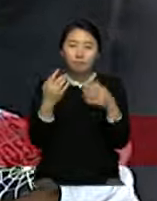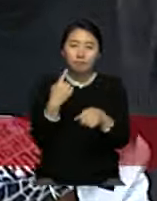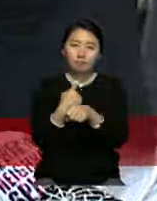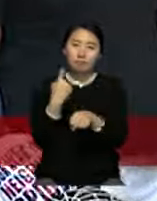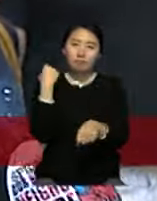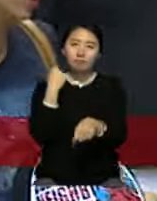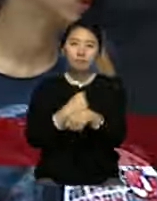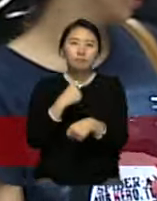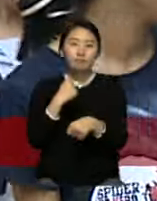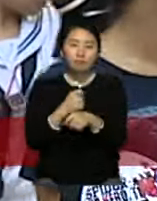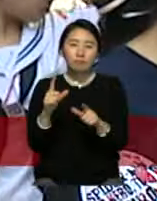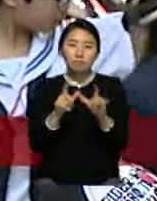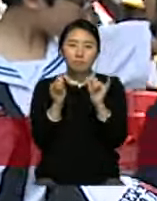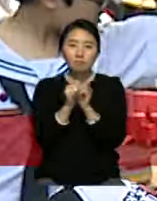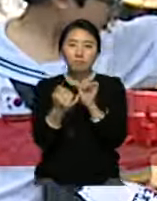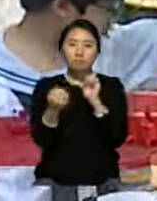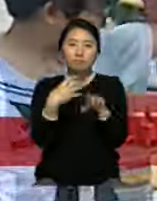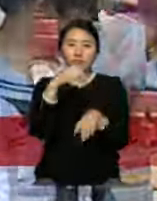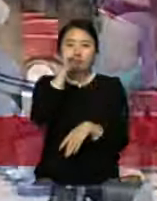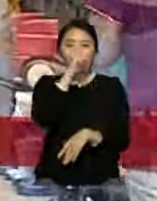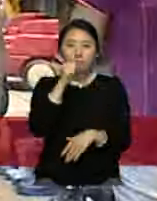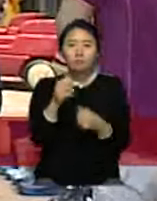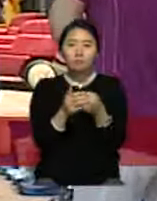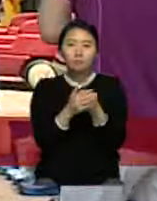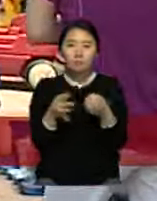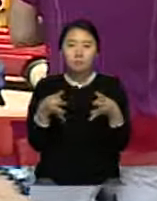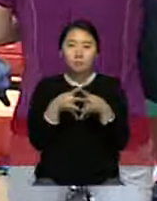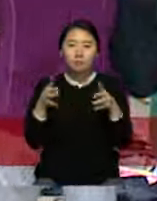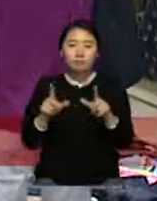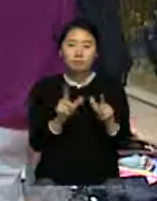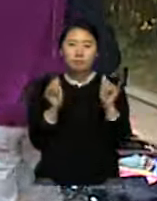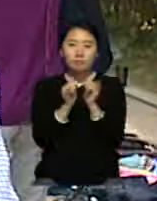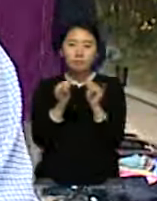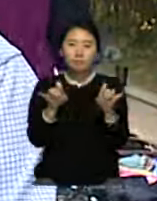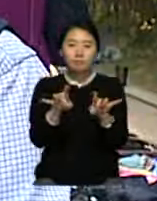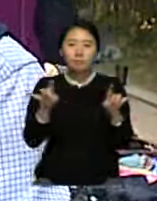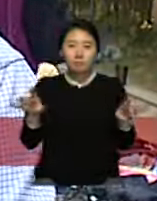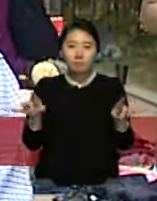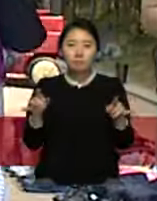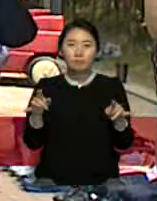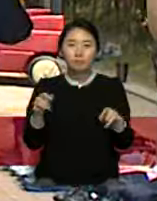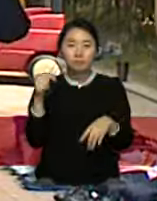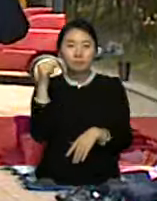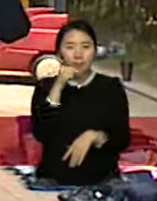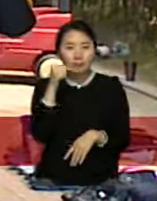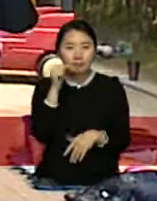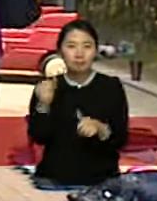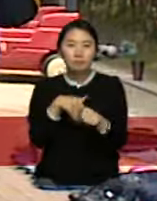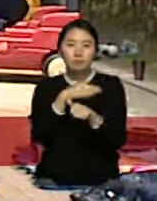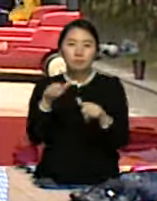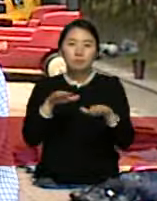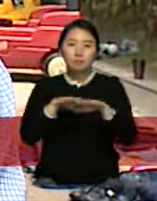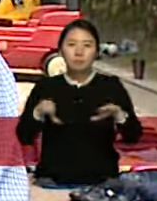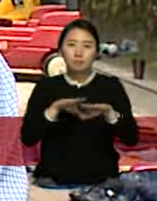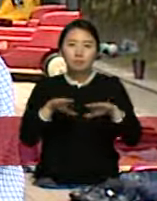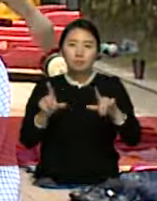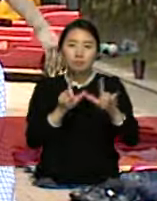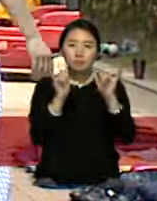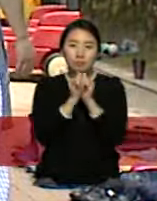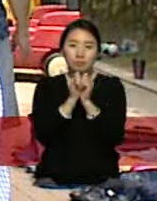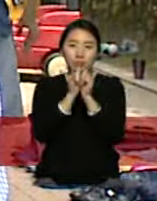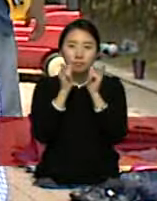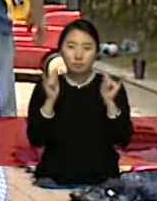작년에 했었는데 주민들이 호응이 좋아가지고 아파트에 사는 사람들끼리 좀 다소 삭막하고 그런 분위기를 좀 해소하고 주민들